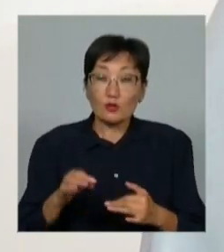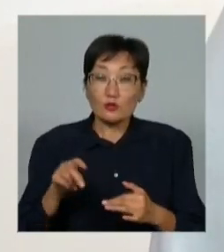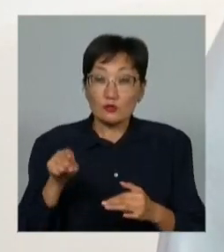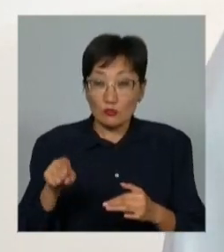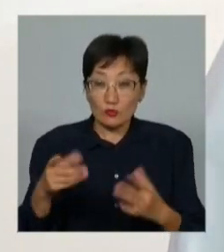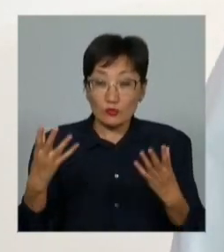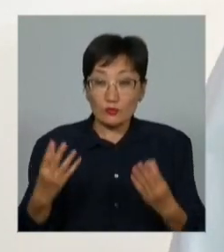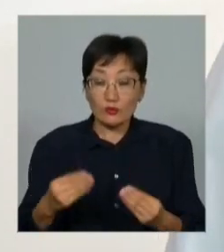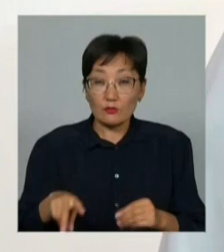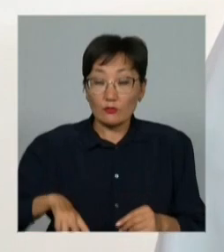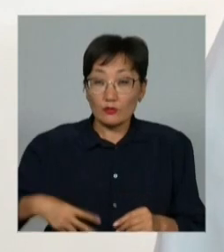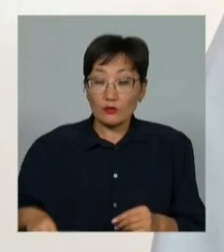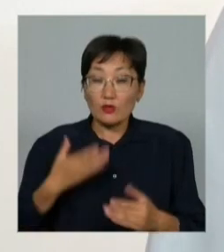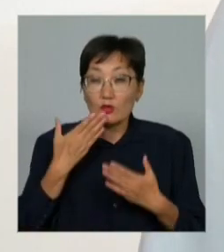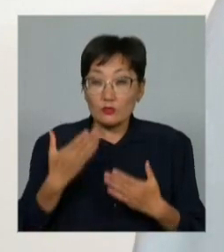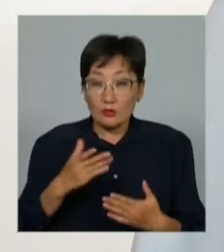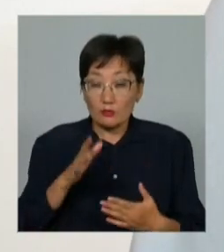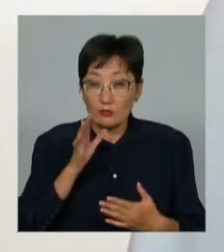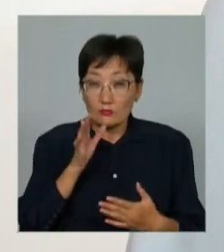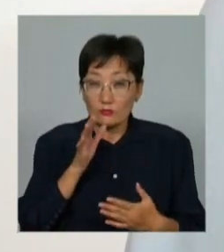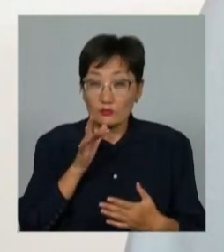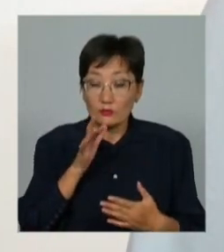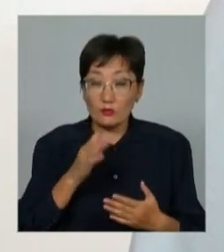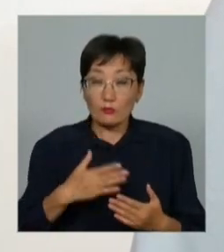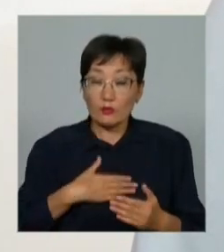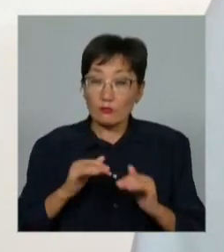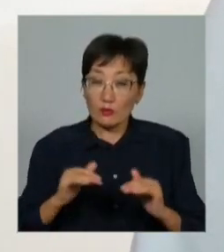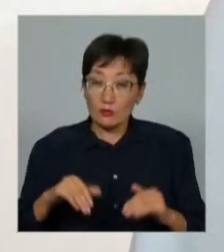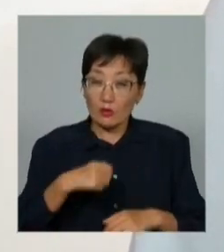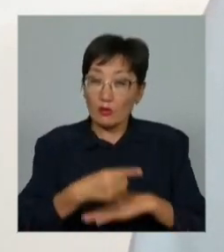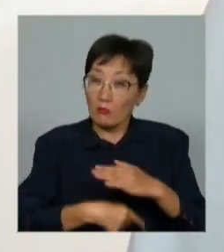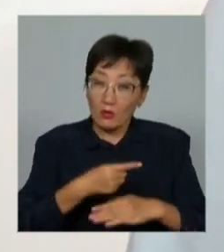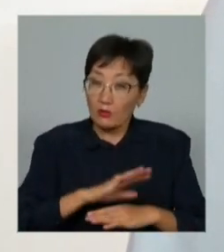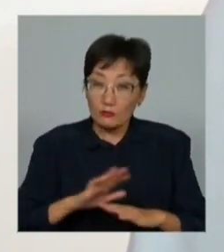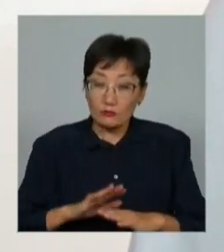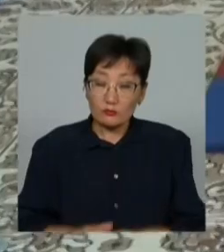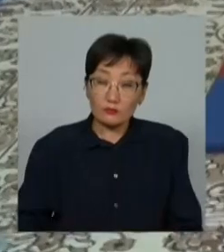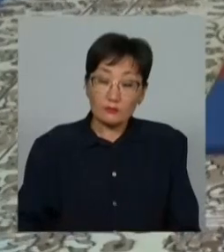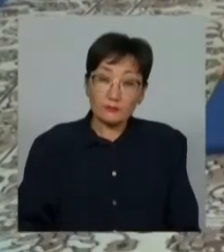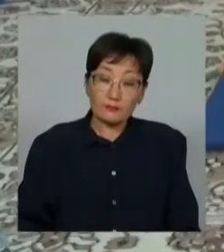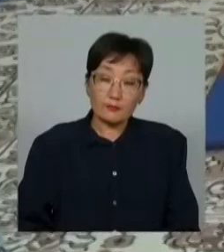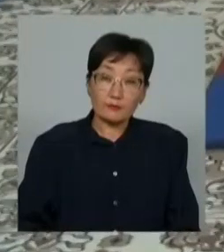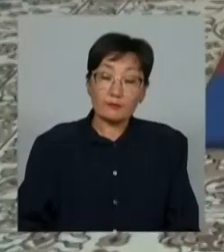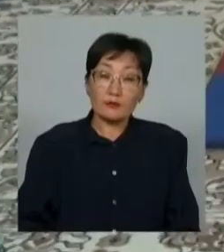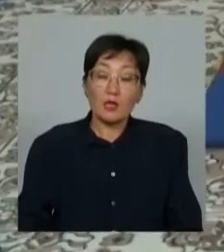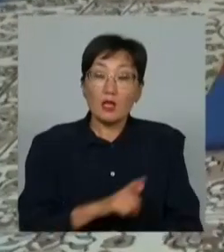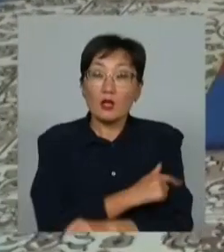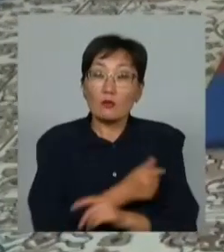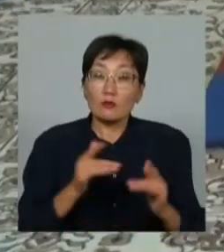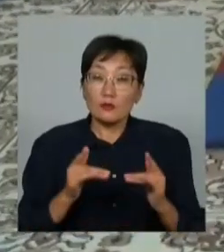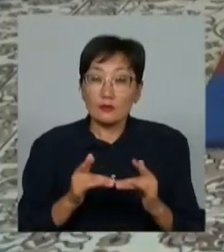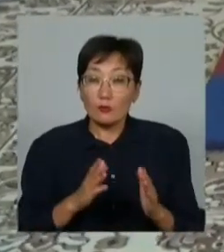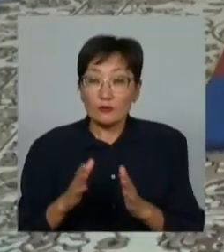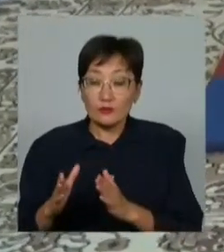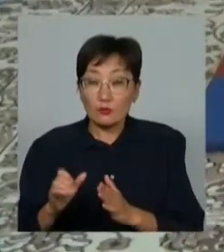күнгі тәрбиешіден сұраған кезде ол мен балаларды байлаған жоқпын дейді. Ал интернаттың бұрынғы